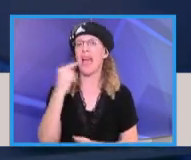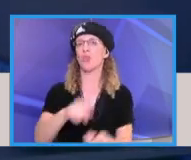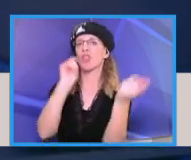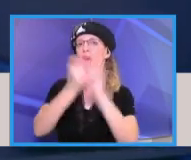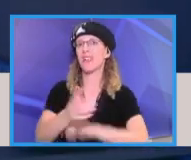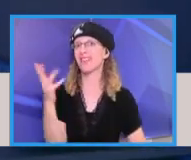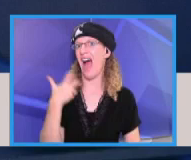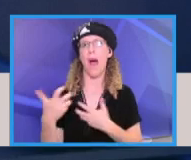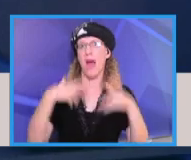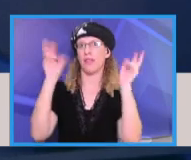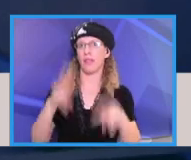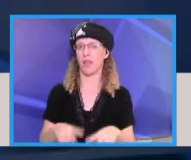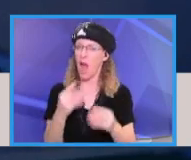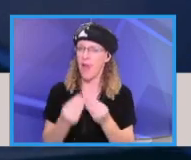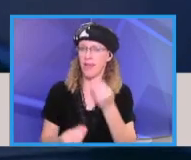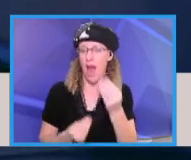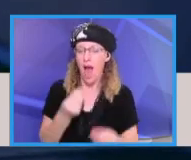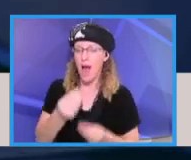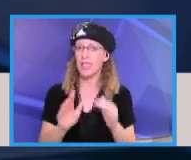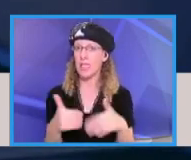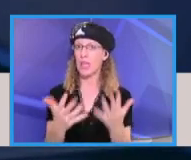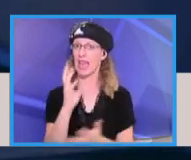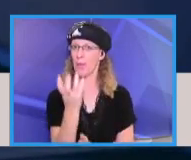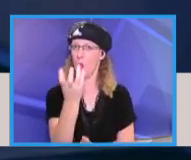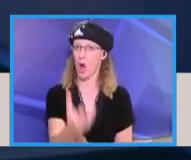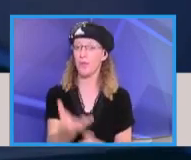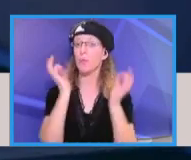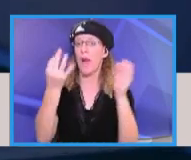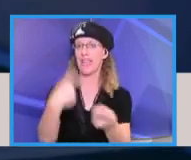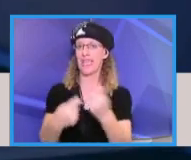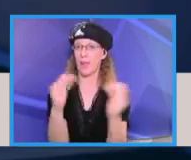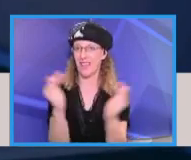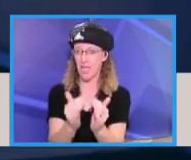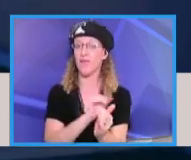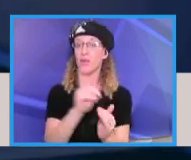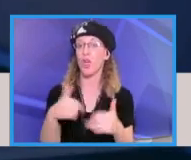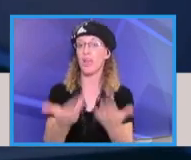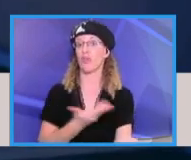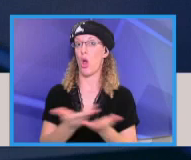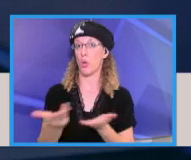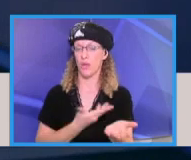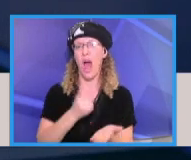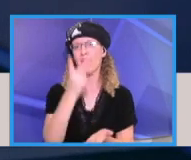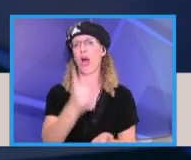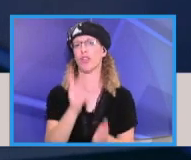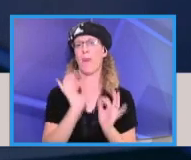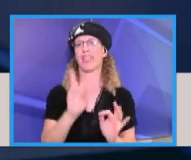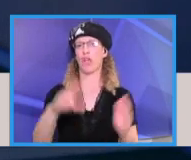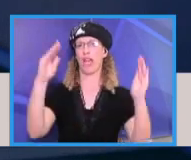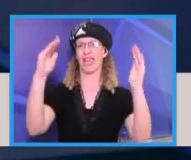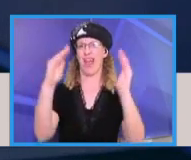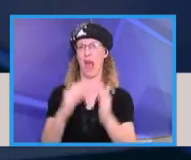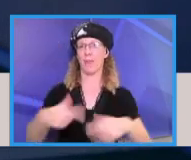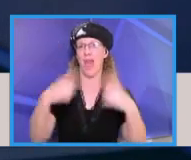אותו לאט לאט, הוא נותן את הפירות שלו. בטח בעסקים הקטנים ובאלה שהיו נותני שירותים. אתה רואה שיש באמת ירידה